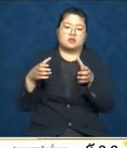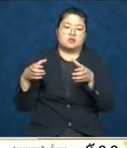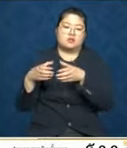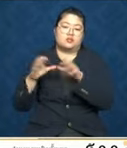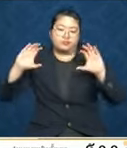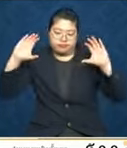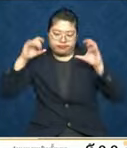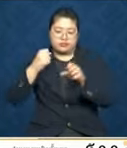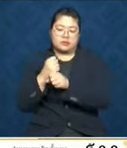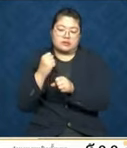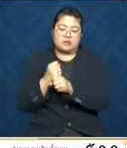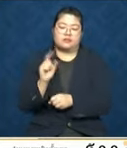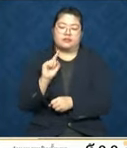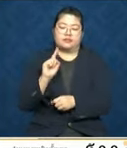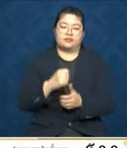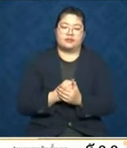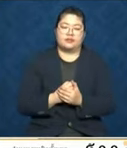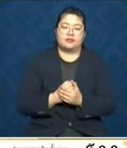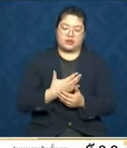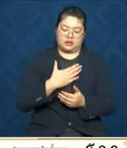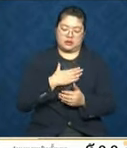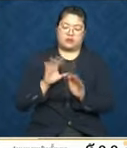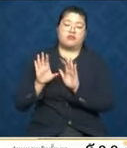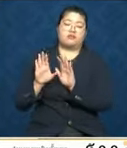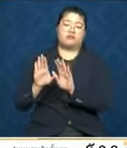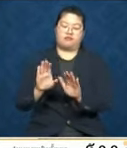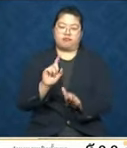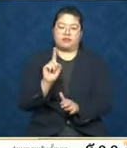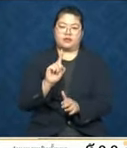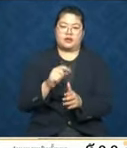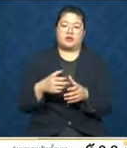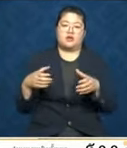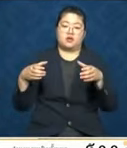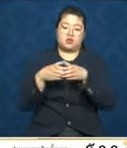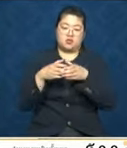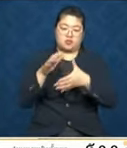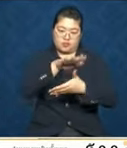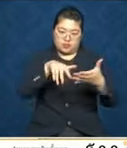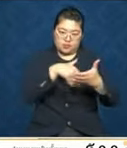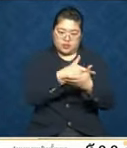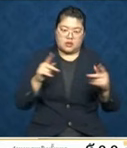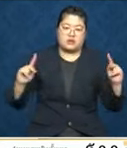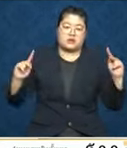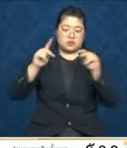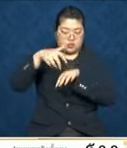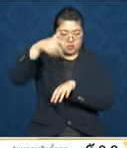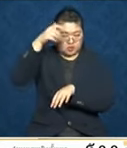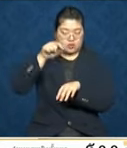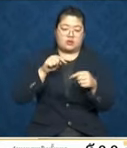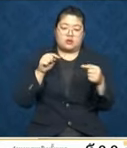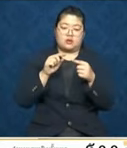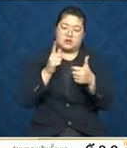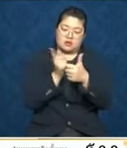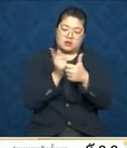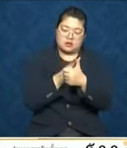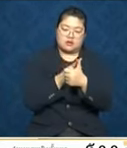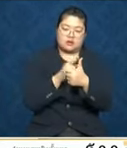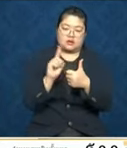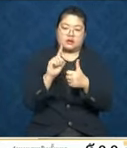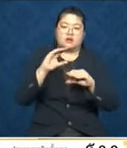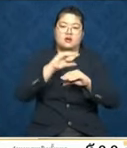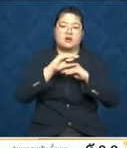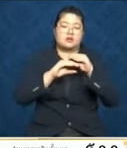การที่เกี่ยวข้องดังนี้ค่ะดิฉันขอฝากเรื่องนะคะไปยังกรมโยธาธิการกระทรวงมหาดไทยเรื่องแรกค่ะให้ก่อสร้างน